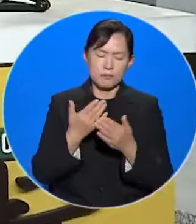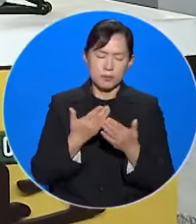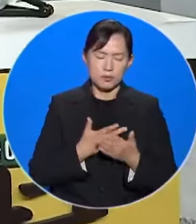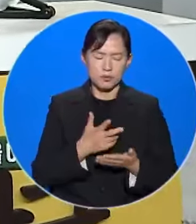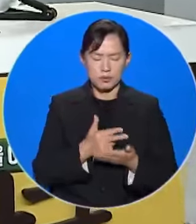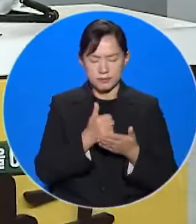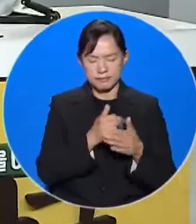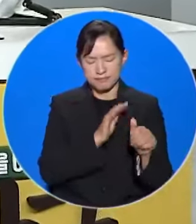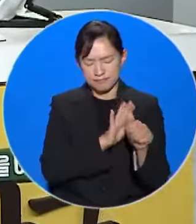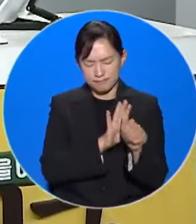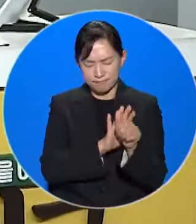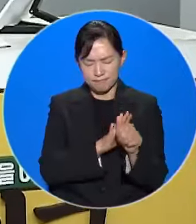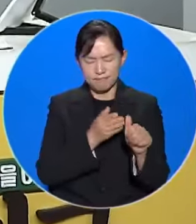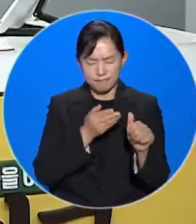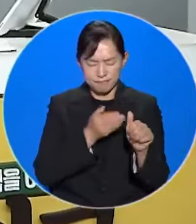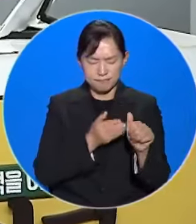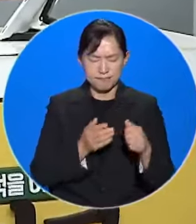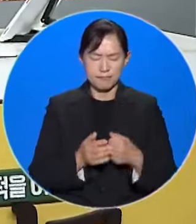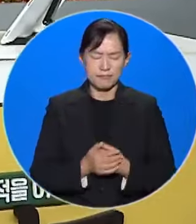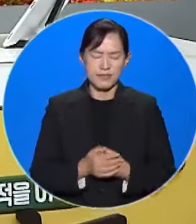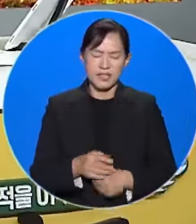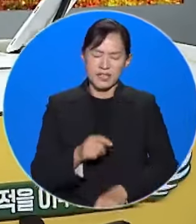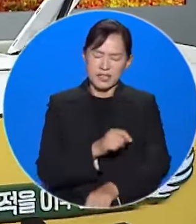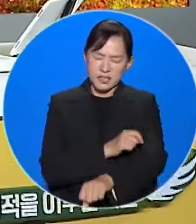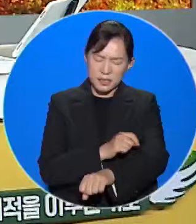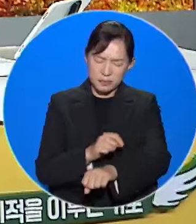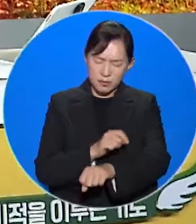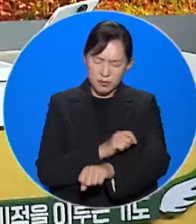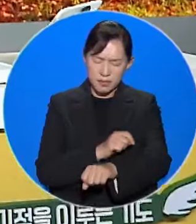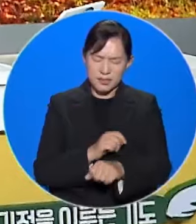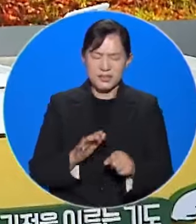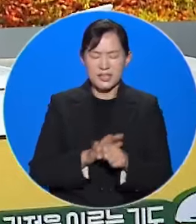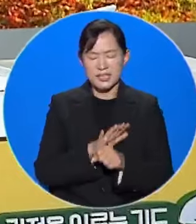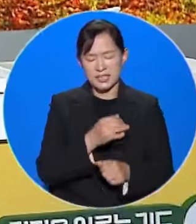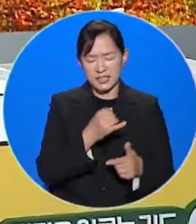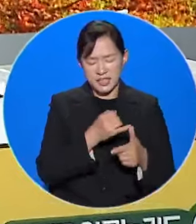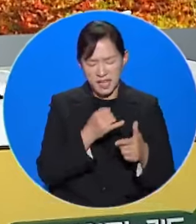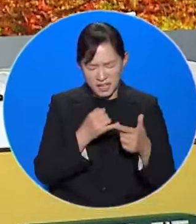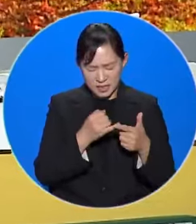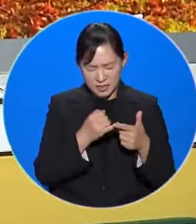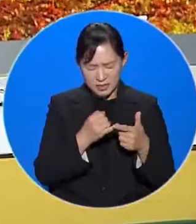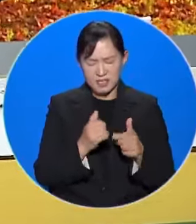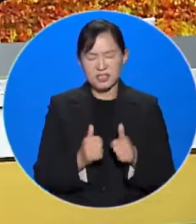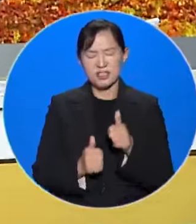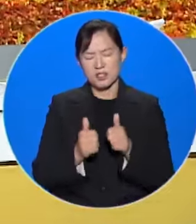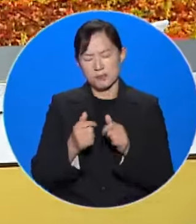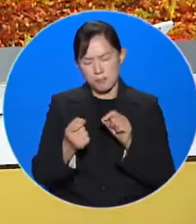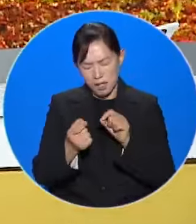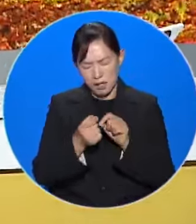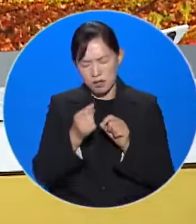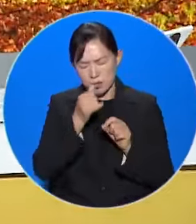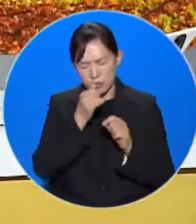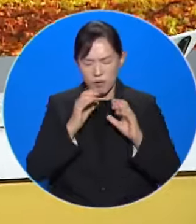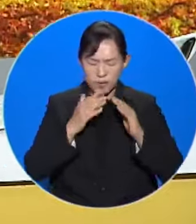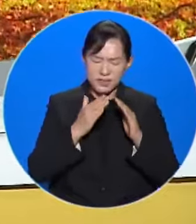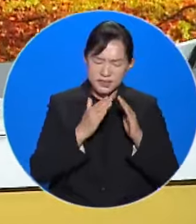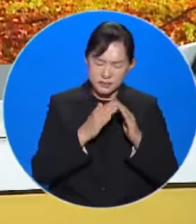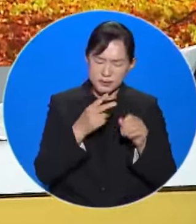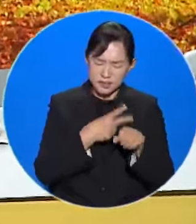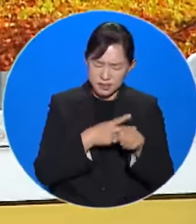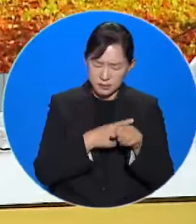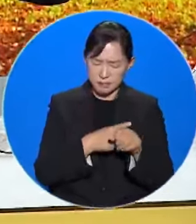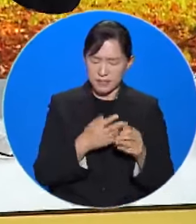있도록 주여 도와주시옵소서. 특별히 우리 사랑하는 두 딸을 위해 기도합니다. 시험을 앞두고 있다고 합니다. 어린이집 교사로 일하는 우리